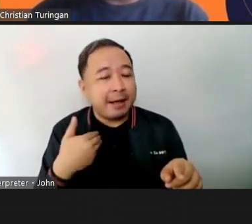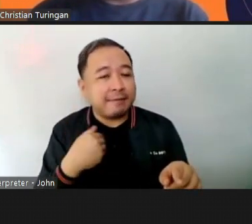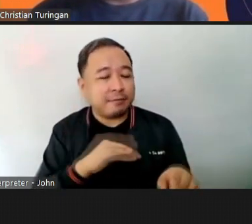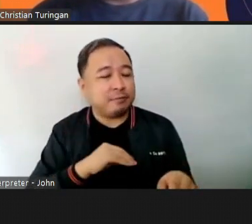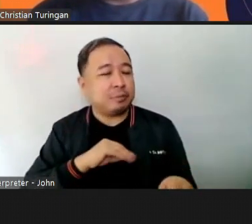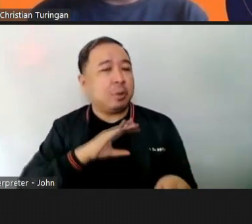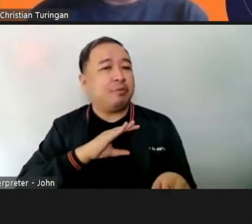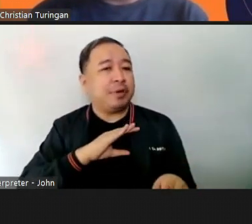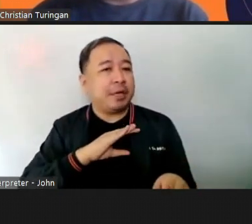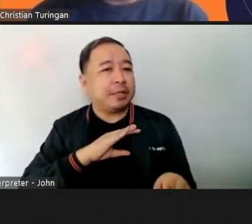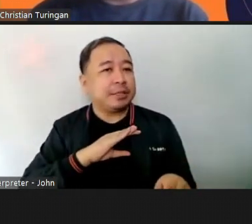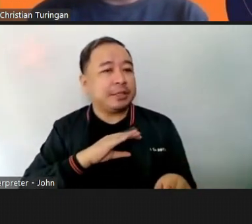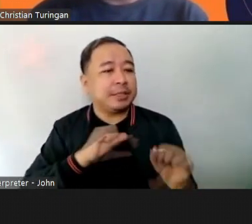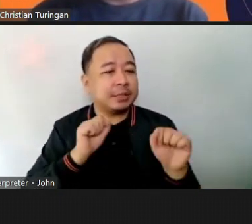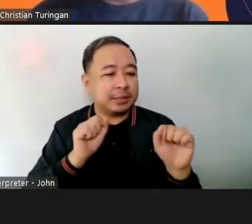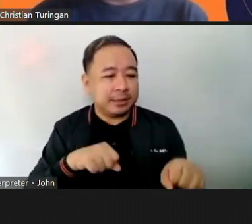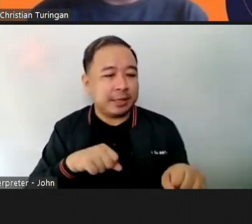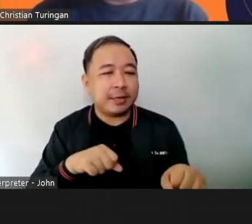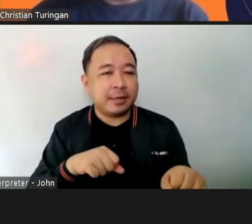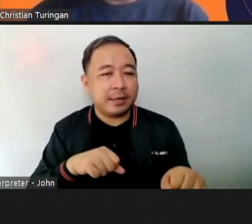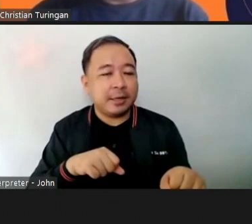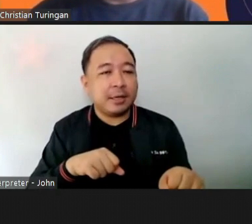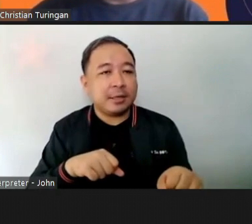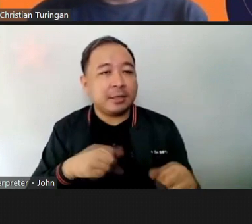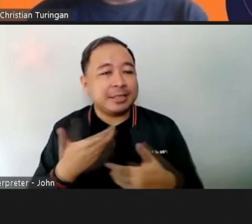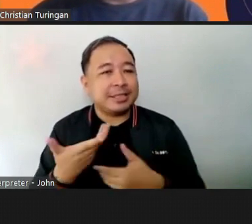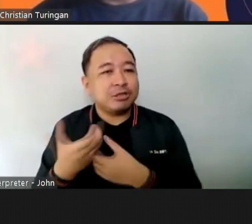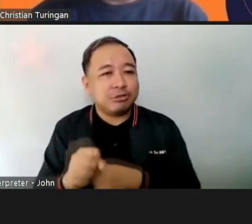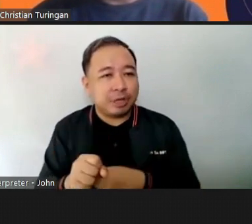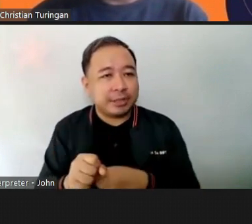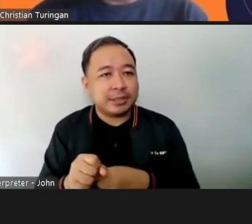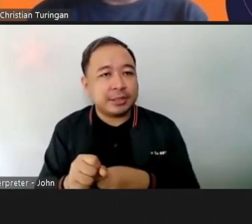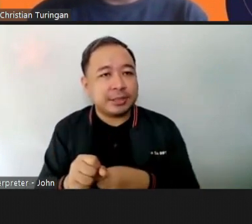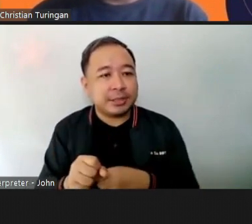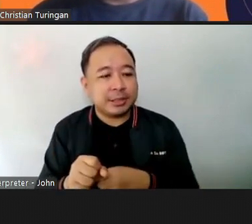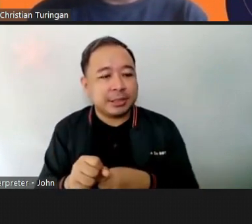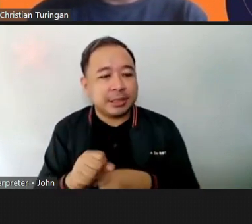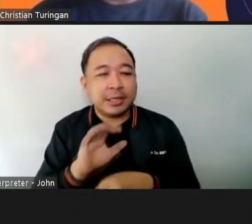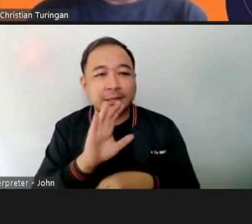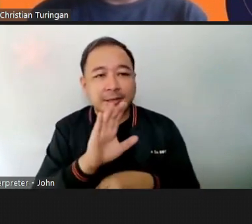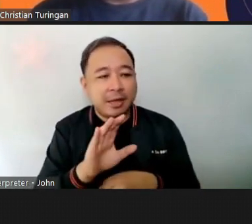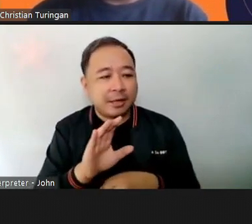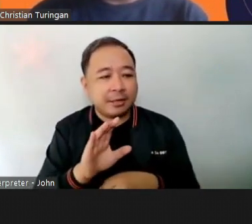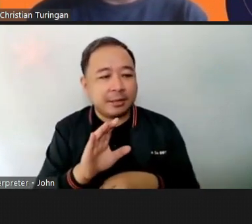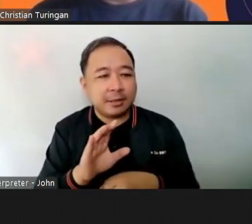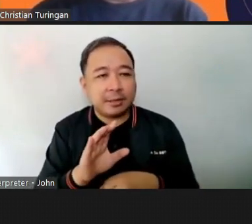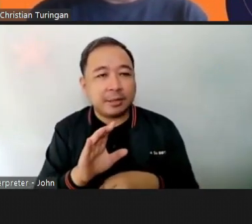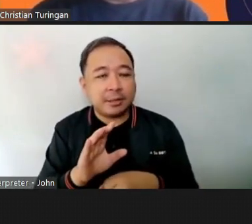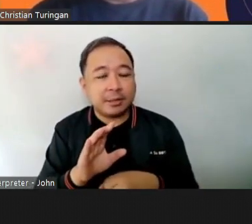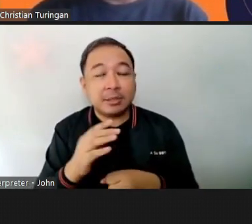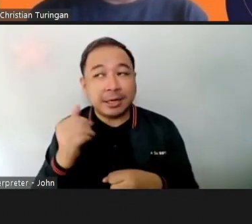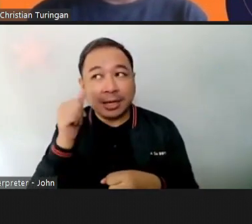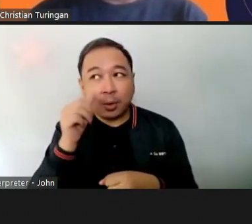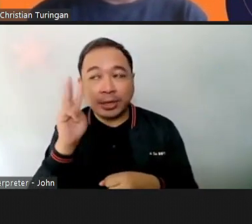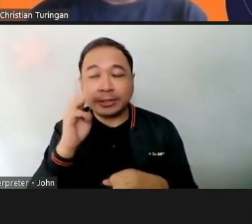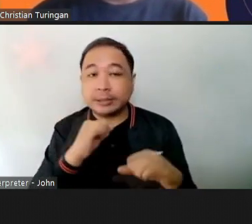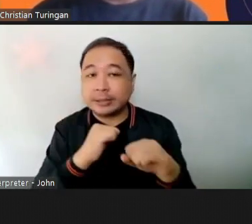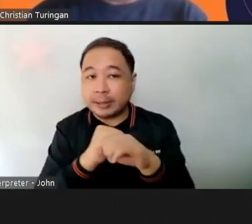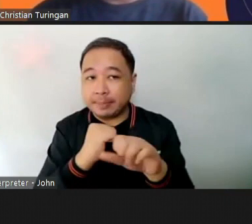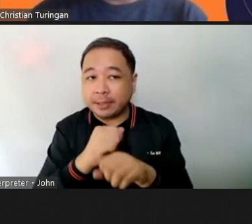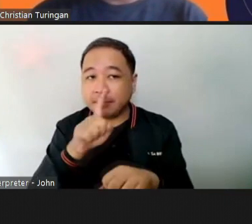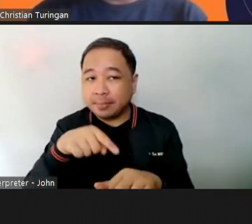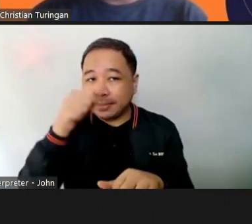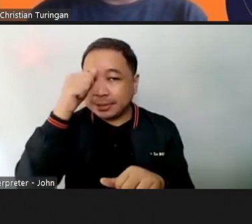sila na magsumbong kasi may tiwala sila doon sa kanilang lalapitan. Pagdating naman po doon sa awareness campaign, wag po natin